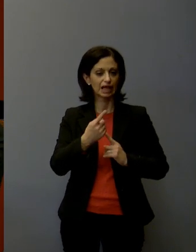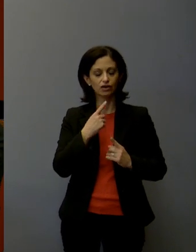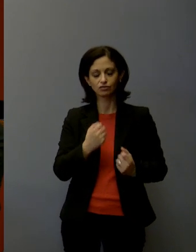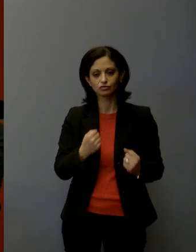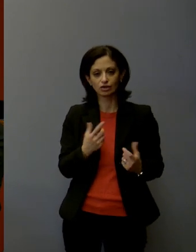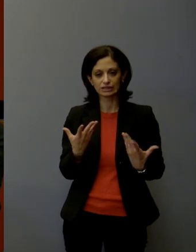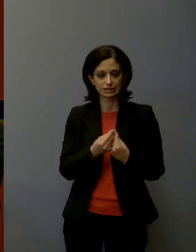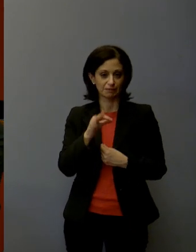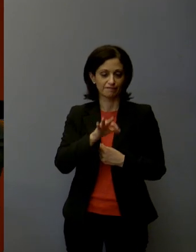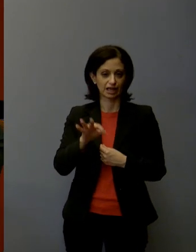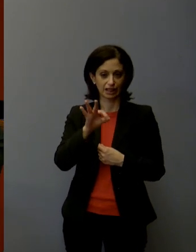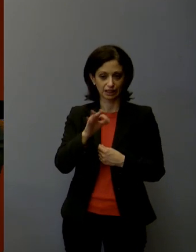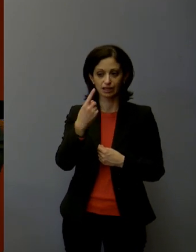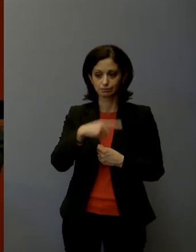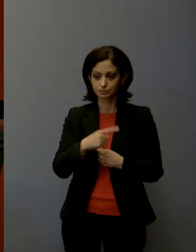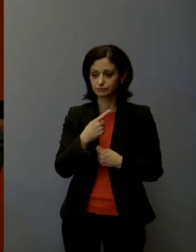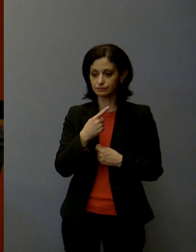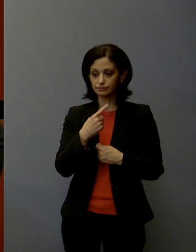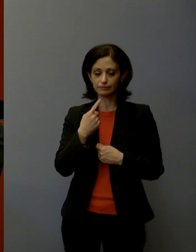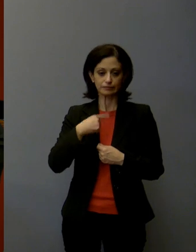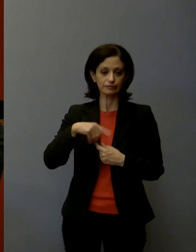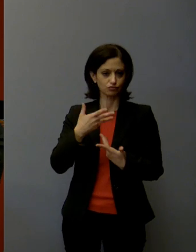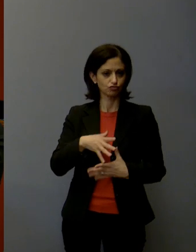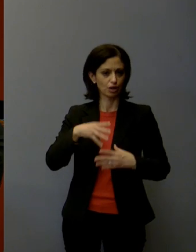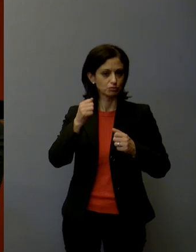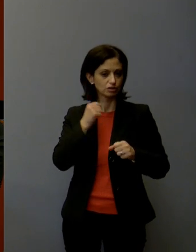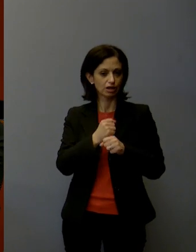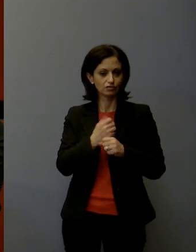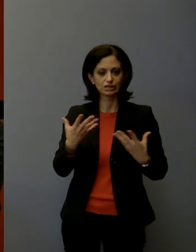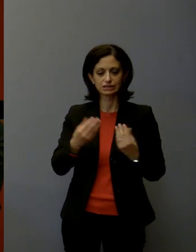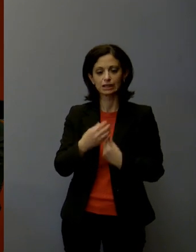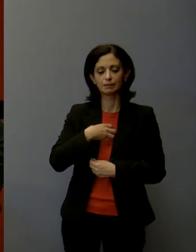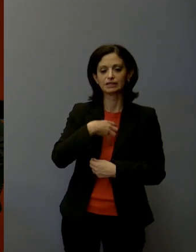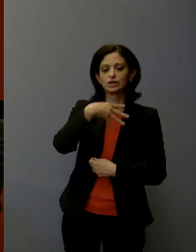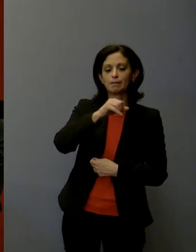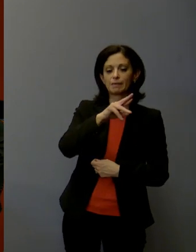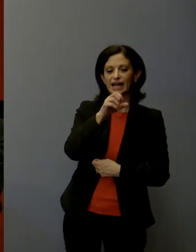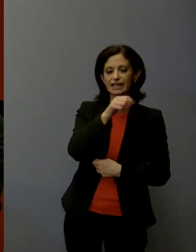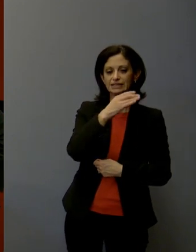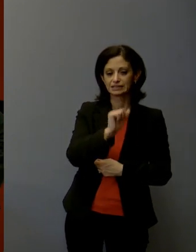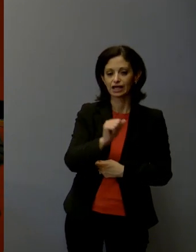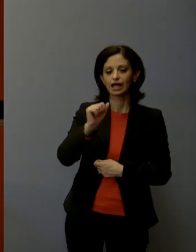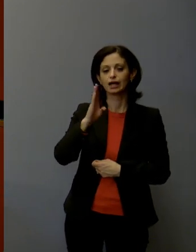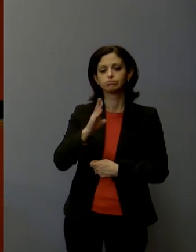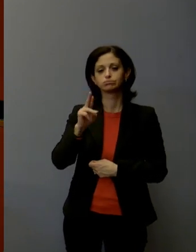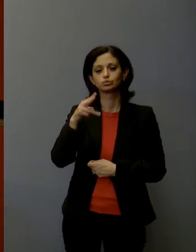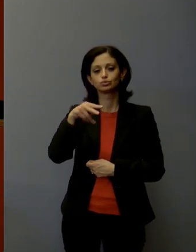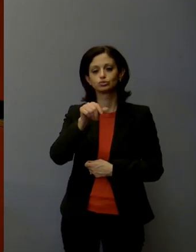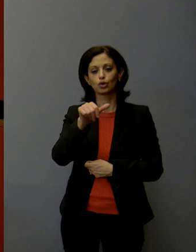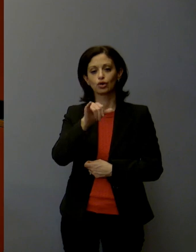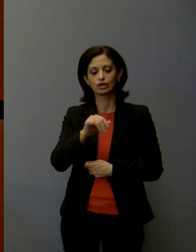con confinantieri su questo già si sta lavorando con gli assessori Maresca brusoni Masha e quindi